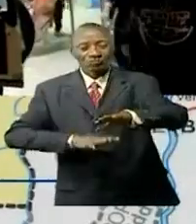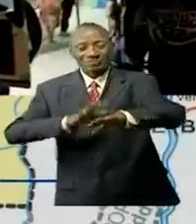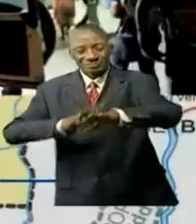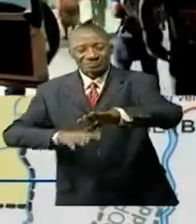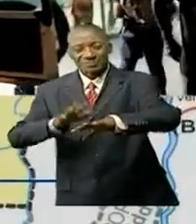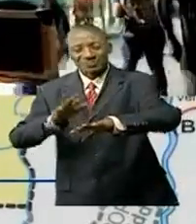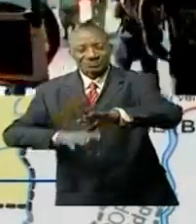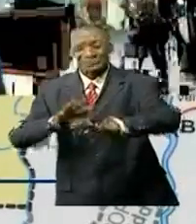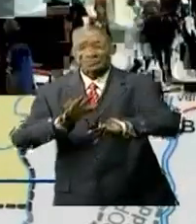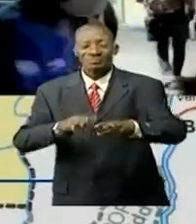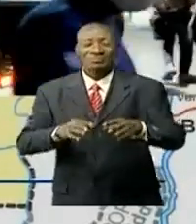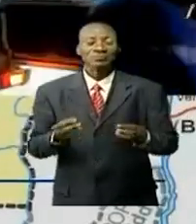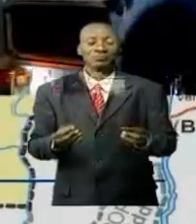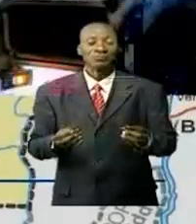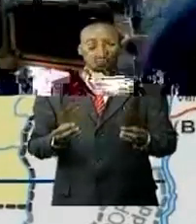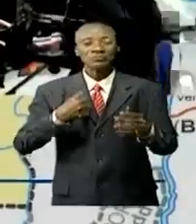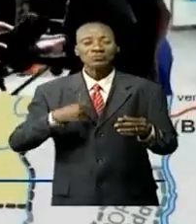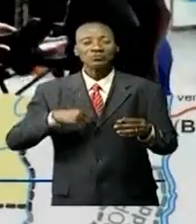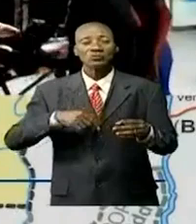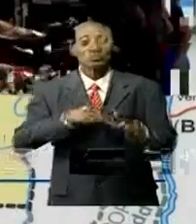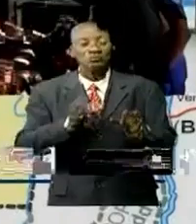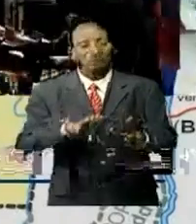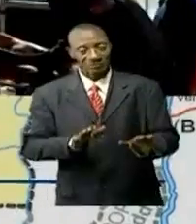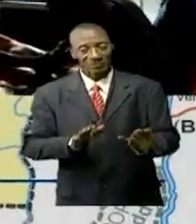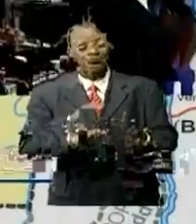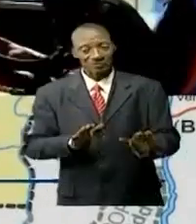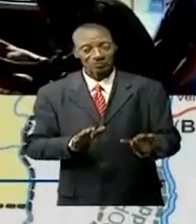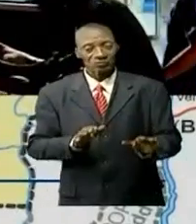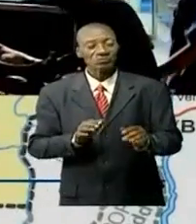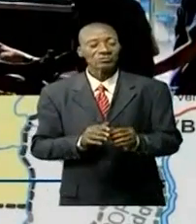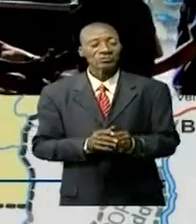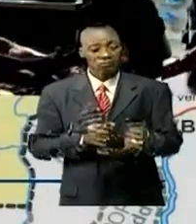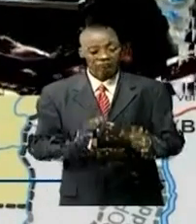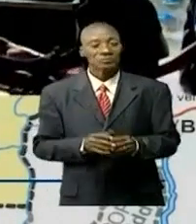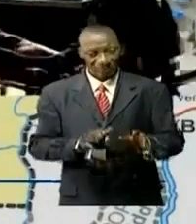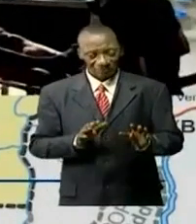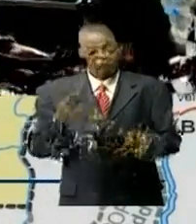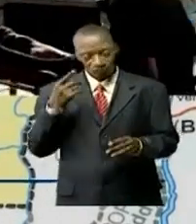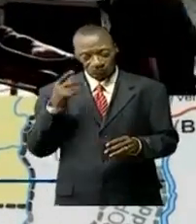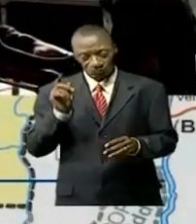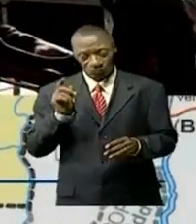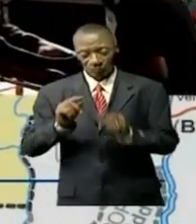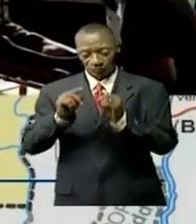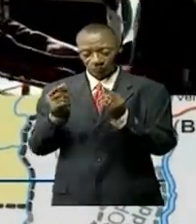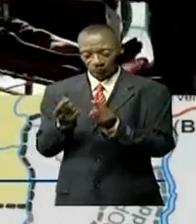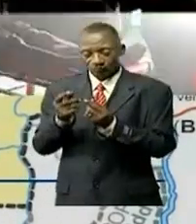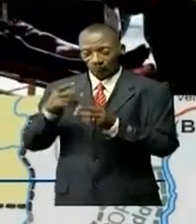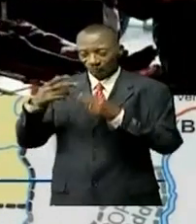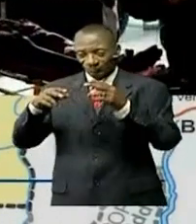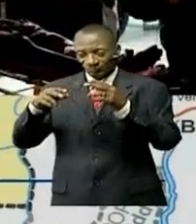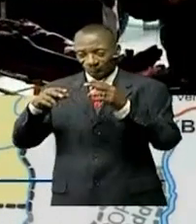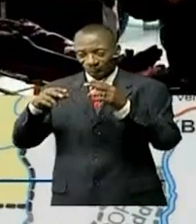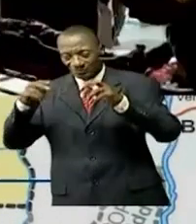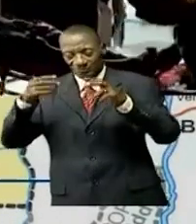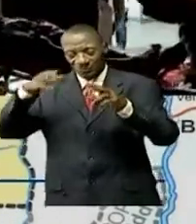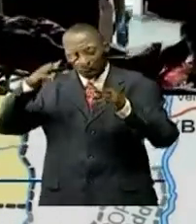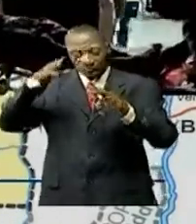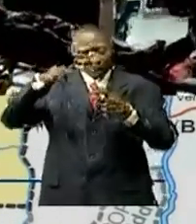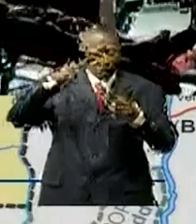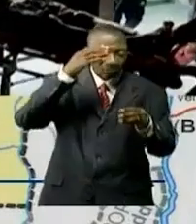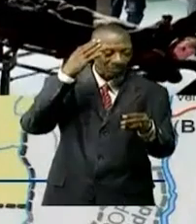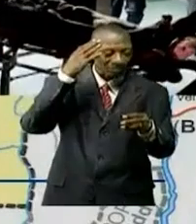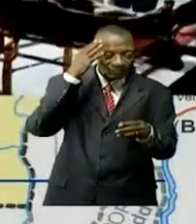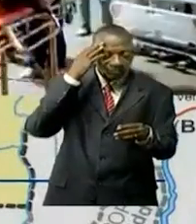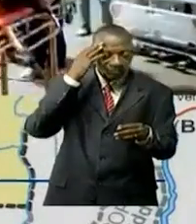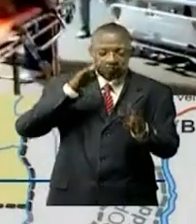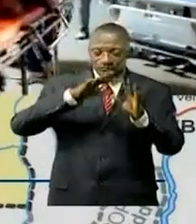un rapport temporaire. En train d'établir des responsabilités, parce que c'est comme des responsabilités doivent être établies avec